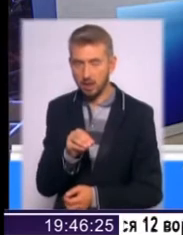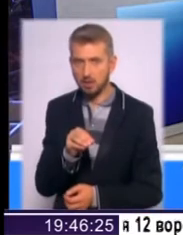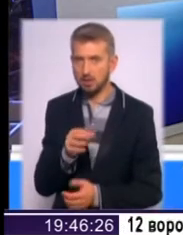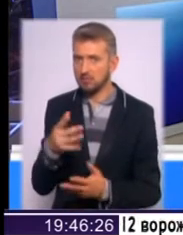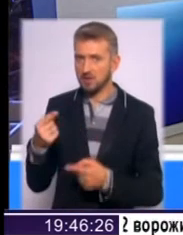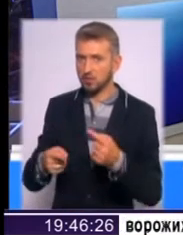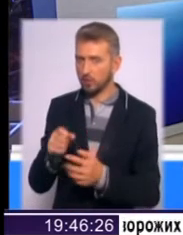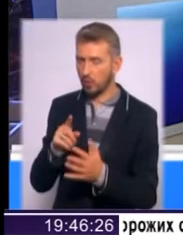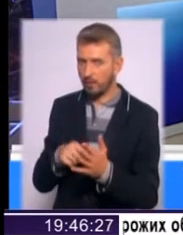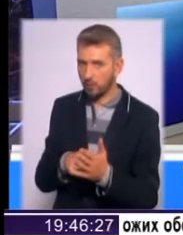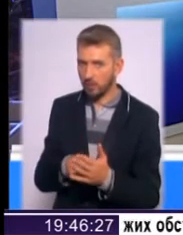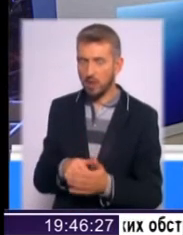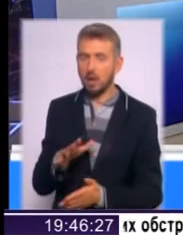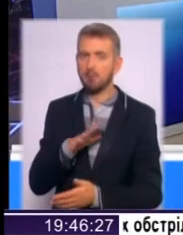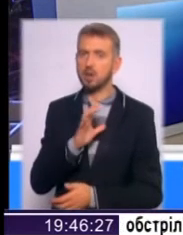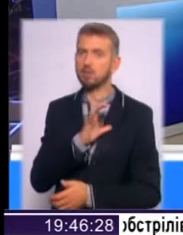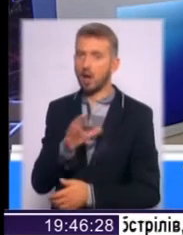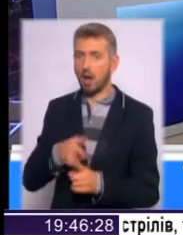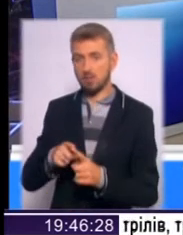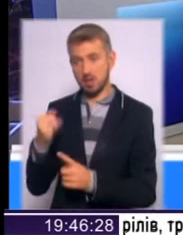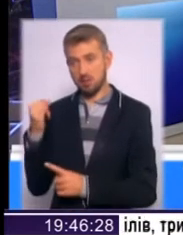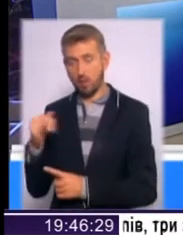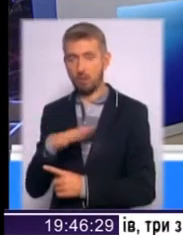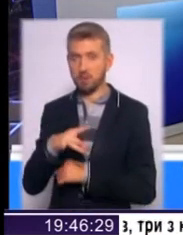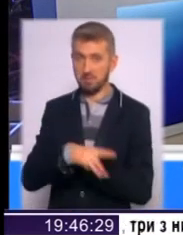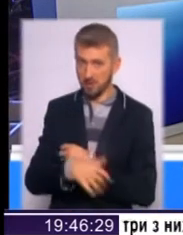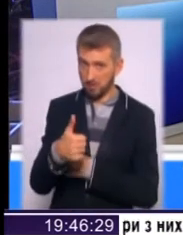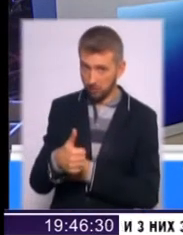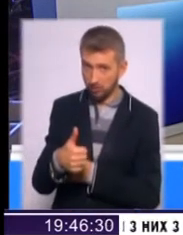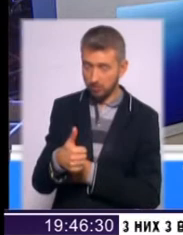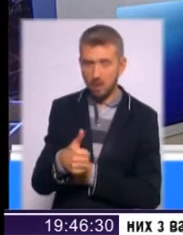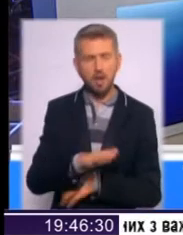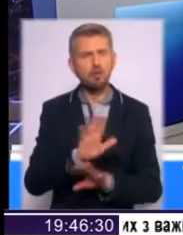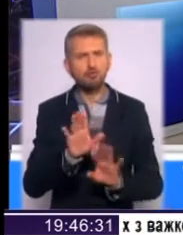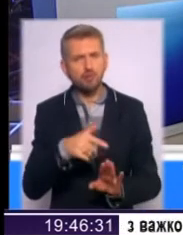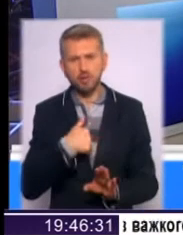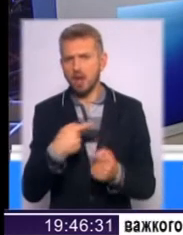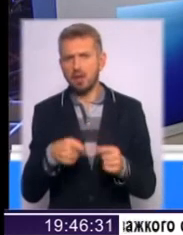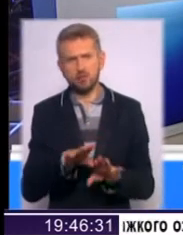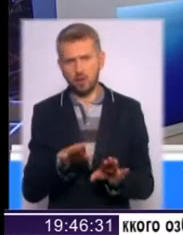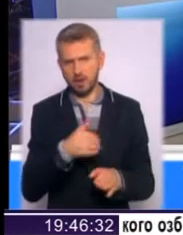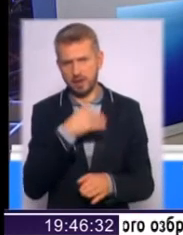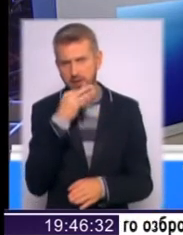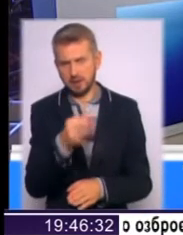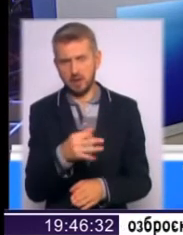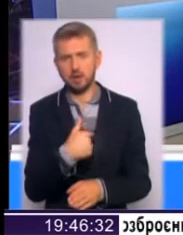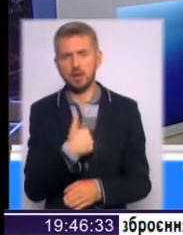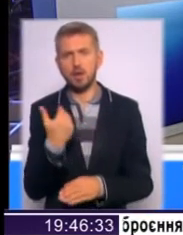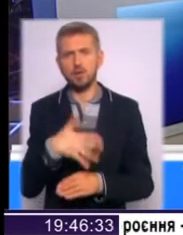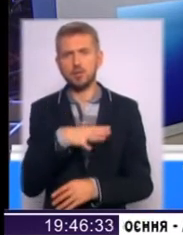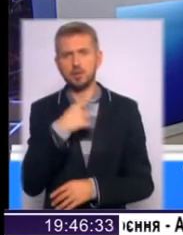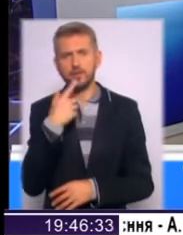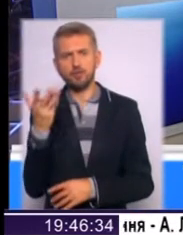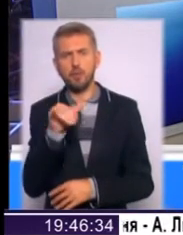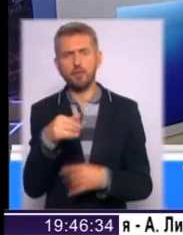дискуссионный вопрос. Значит, быть богатым – это плохо, а быть бедным – это хорошо. Нет, я не это хотела сказать. Я уже выступала у